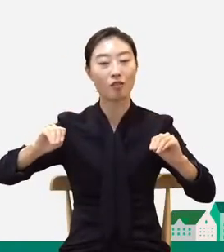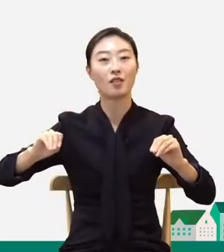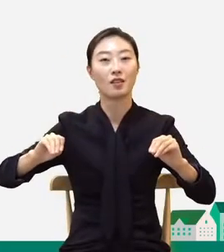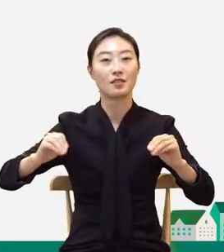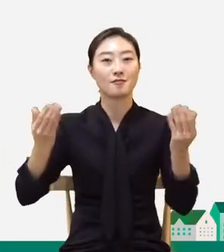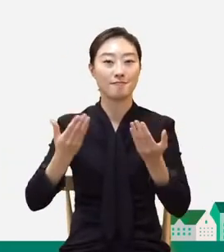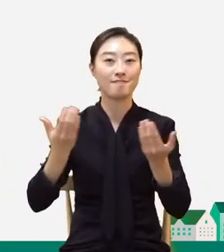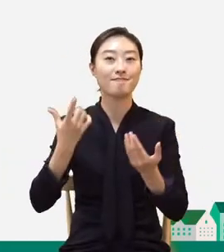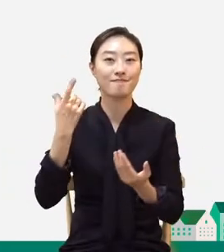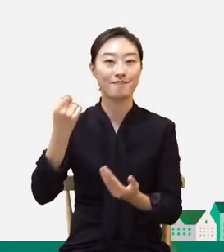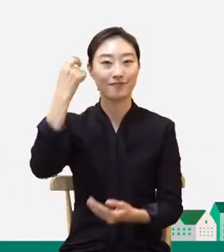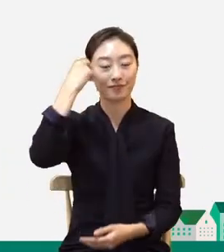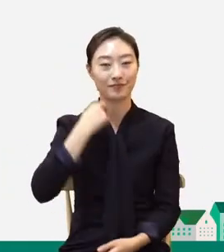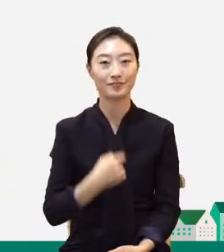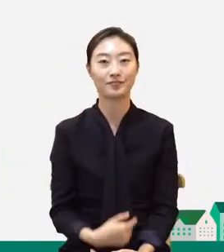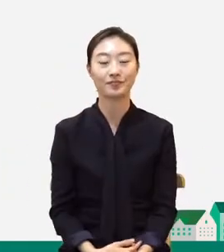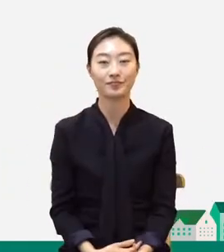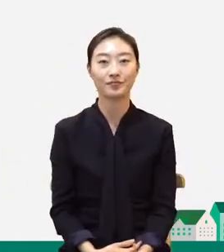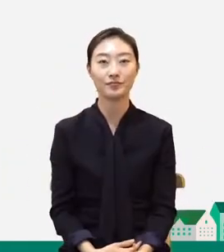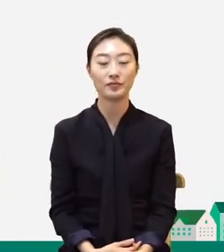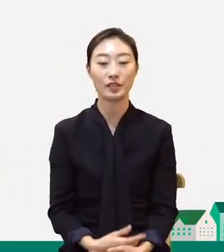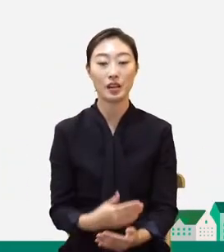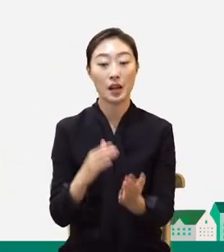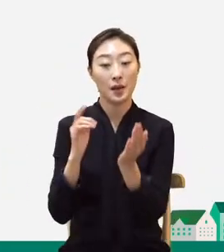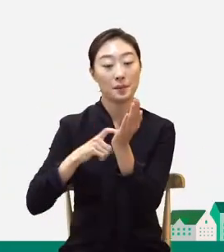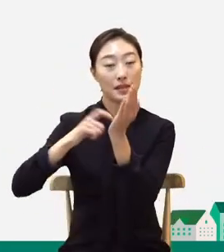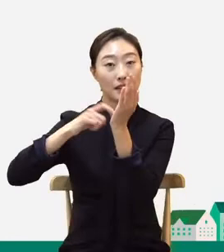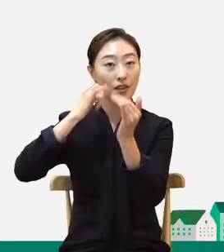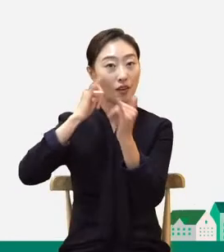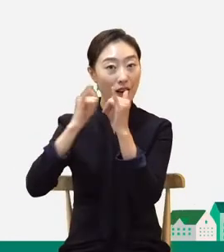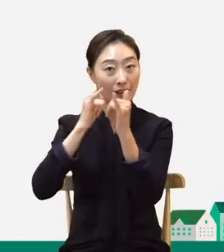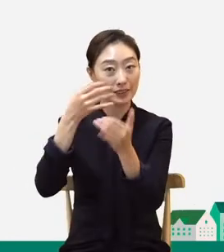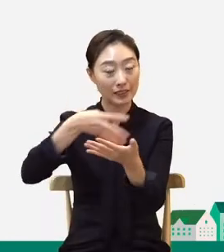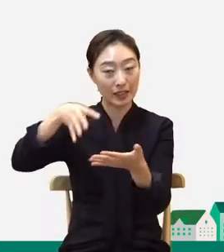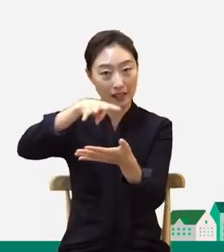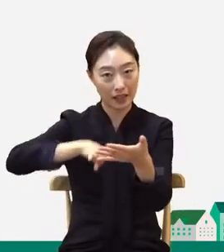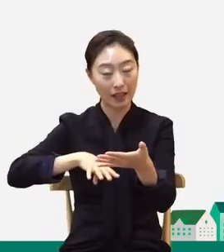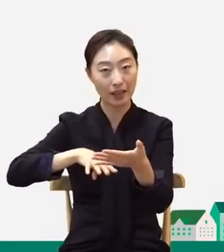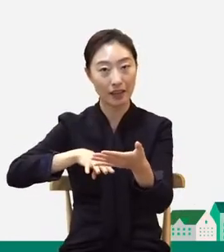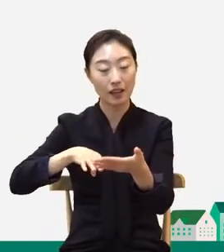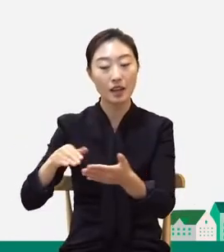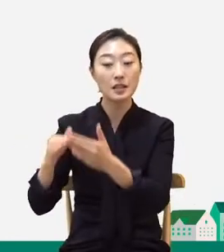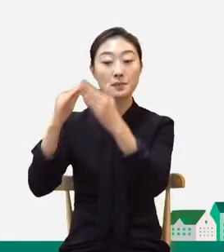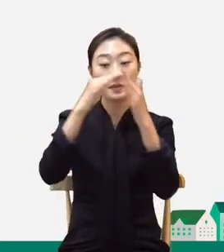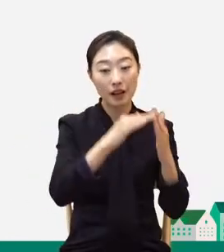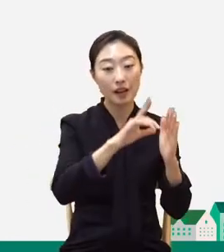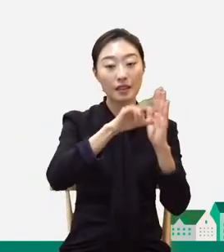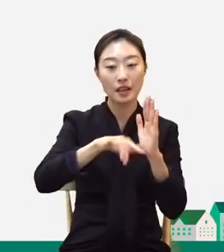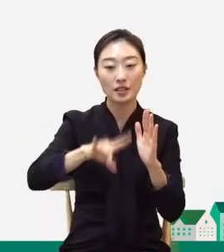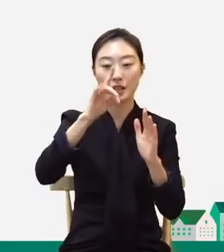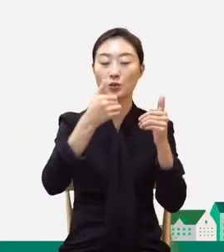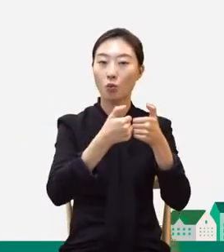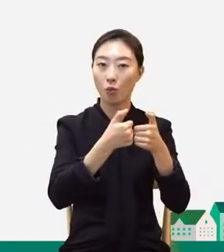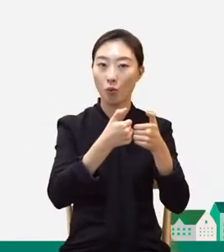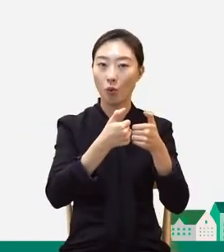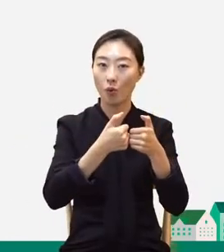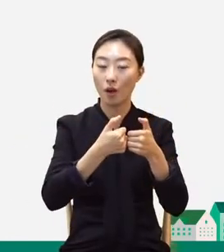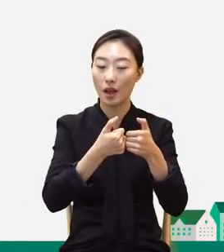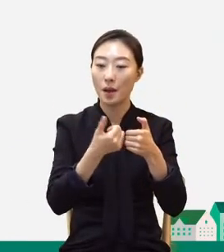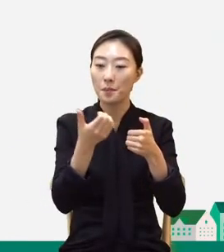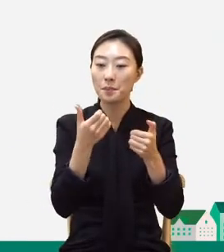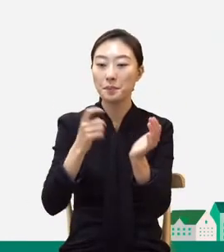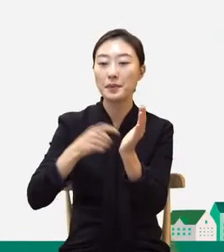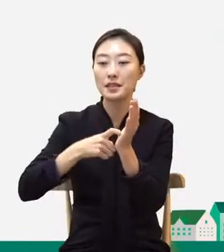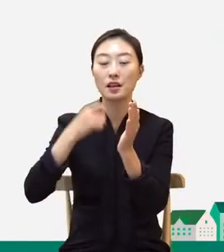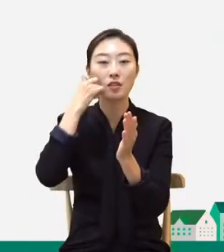비상연락체계입니다. 입주하시면 초기 면접, 초기 면담 후에 이 비상연락망 문서를